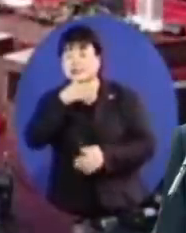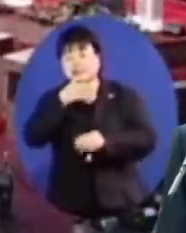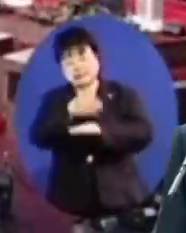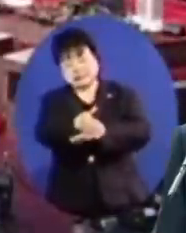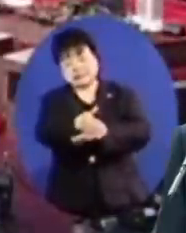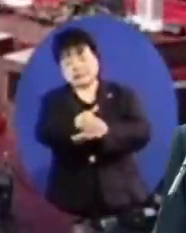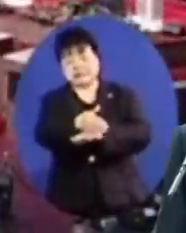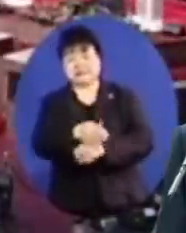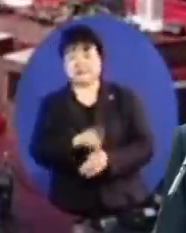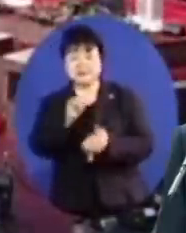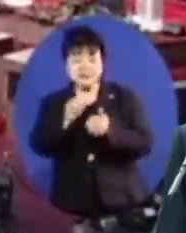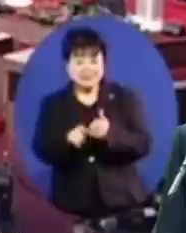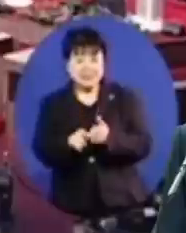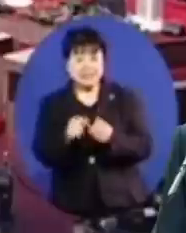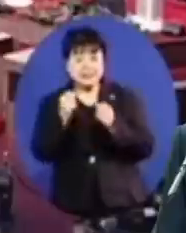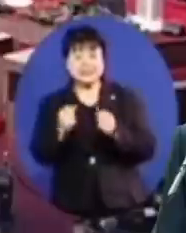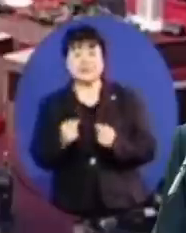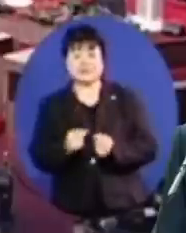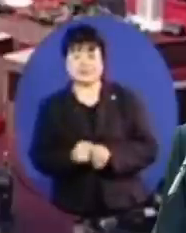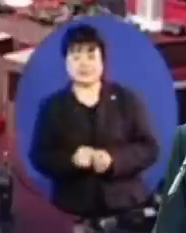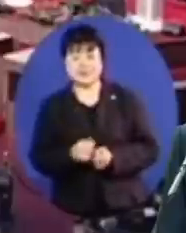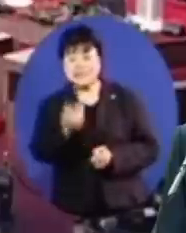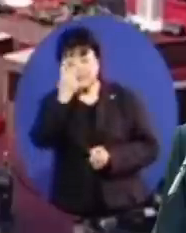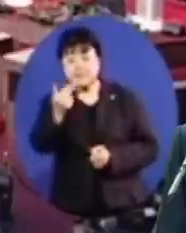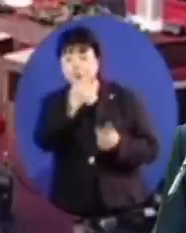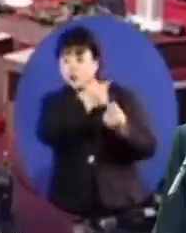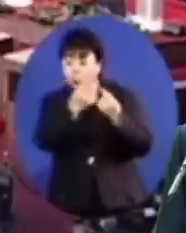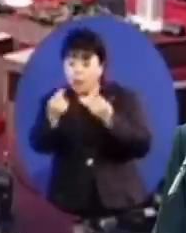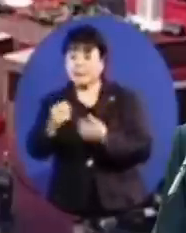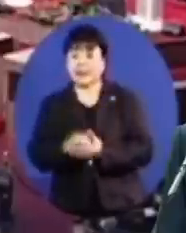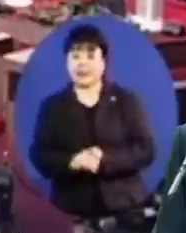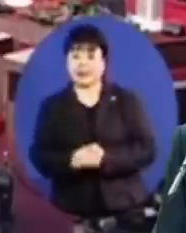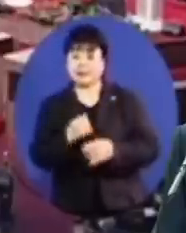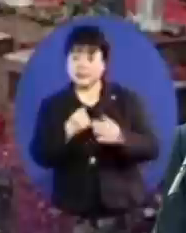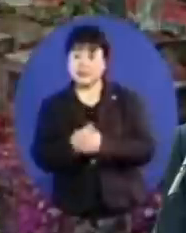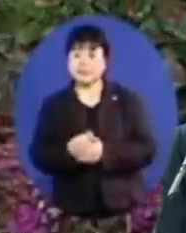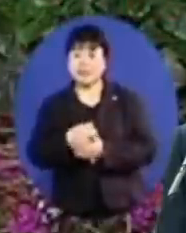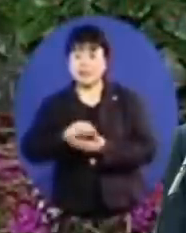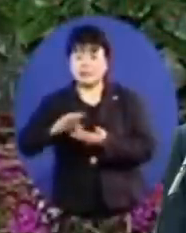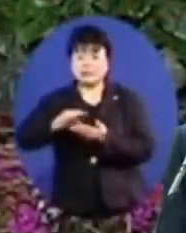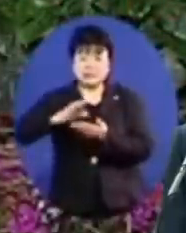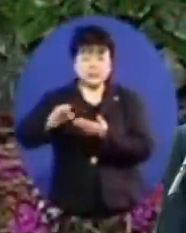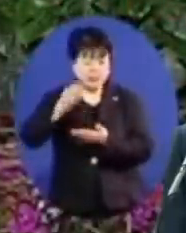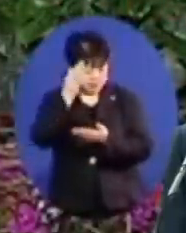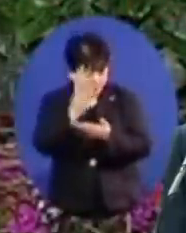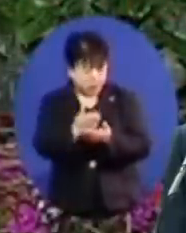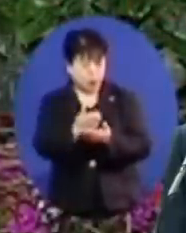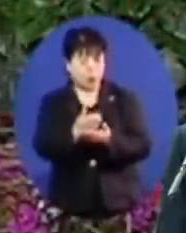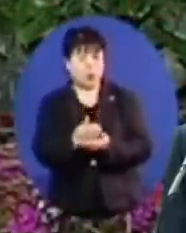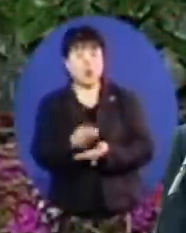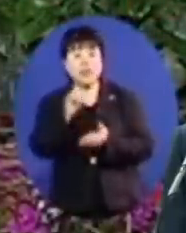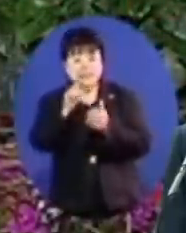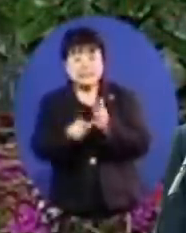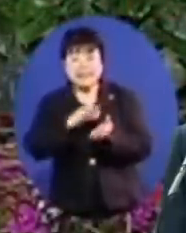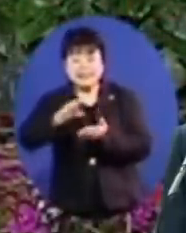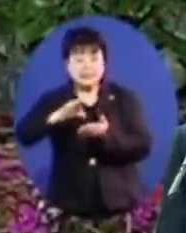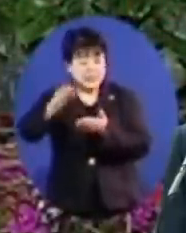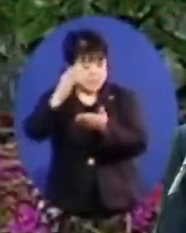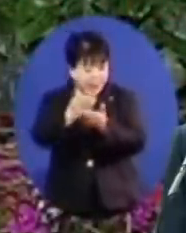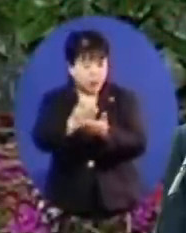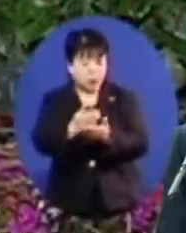것입니까? 시간은 우리 삶 자체이며 우리의 생명 그 자체입니다. 그러므로 낭비 중에서도 가장 큰 낭비가 바로 시간을 허비하는